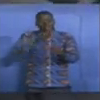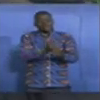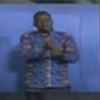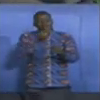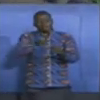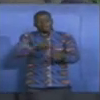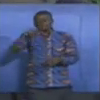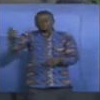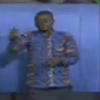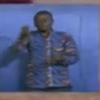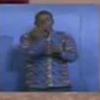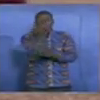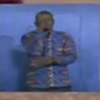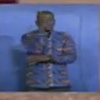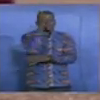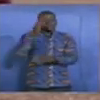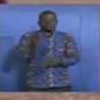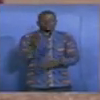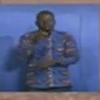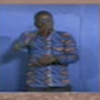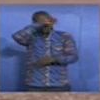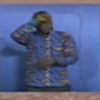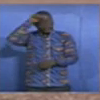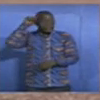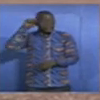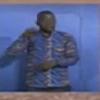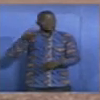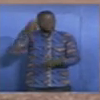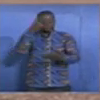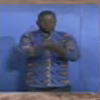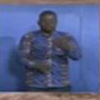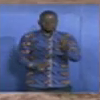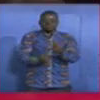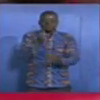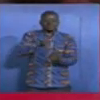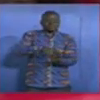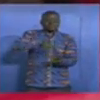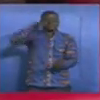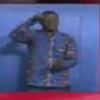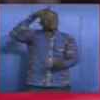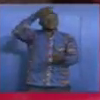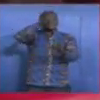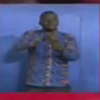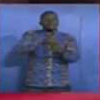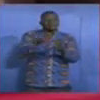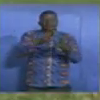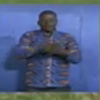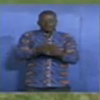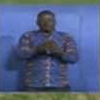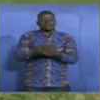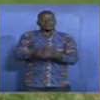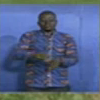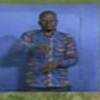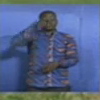plantes, comme des fleurs sauvages. Les taux les plus élevés ont été observés dans les miels d'Amérique du Nord, d'Asie et d'Europe, où